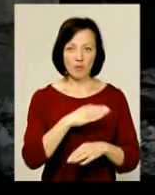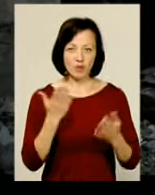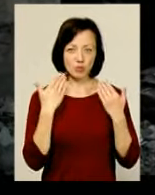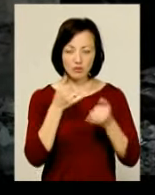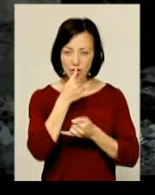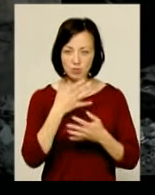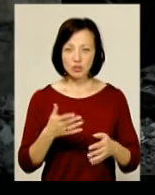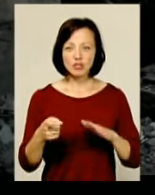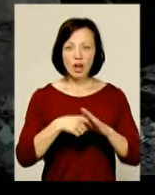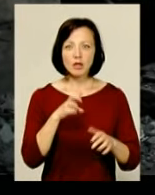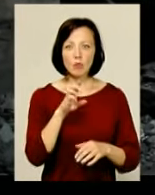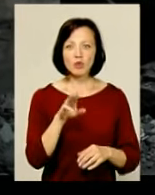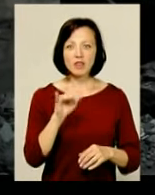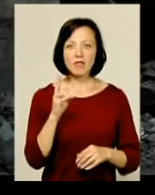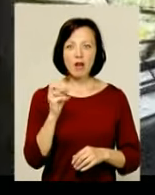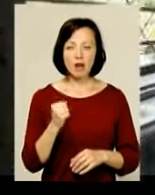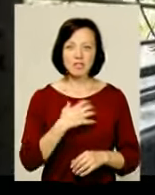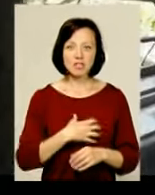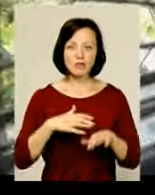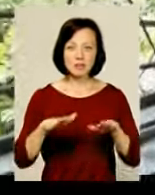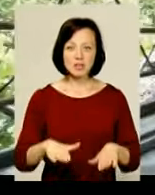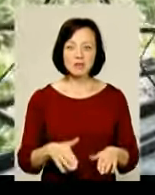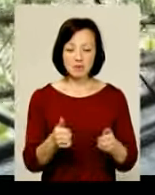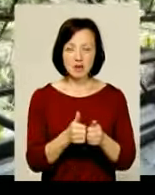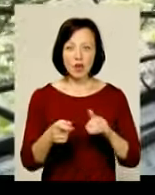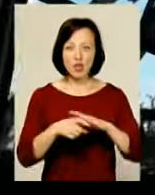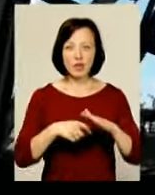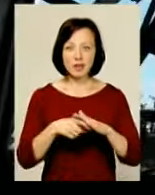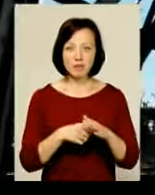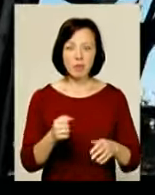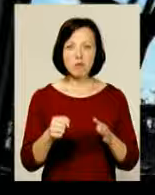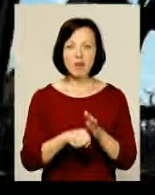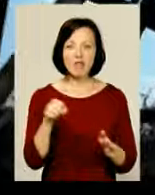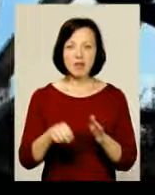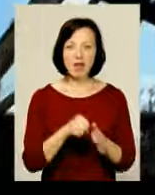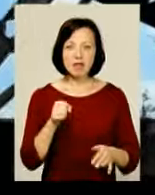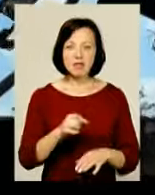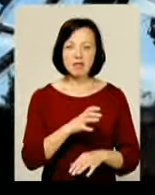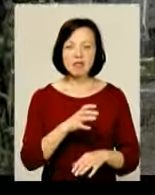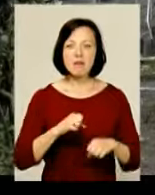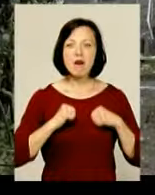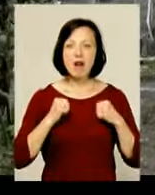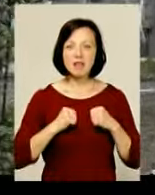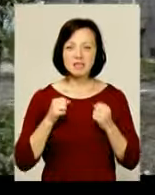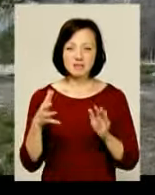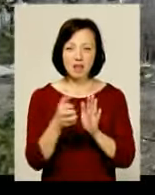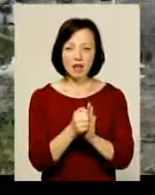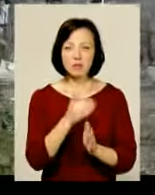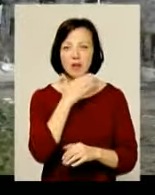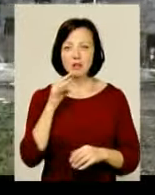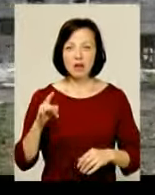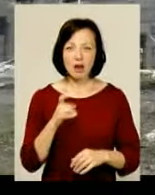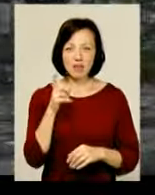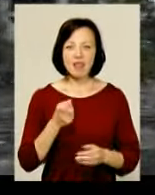Шахта «Бутівка» – стратегічне місце на підступах до Донецька, котре бойовики намагалися взяти неодноразово. Не піхотою, так